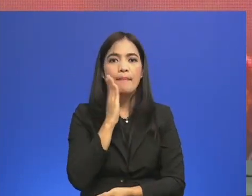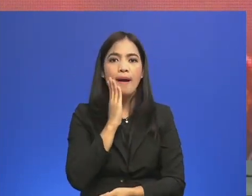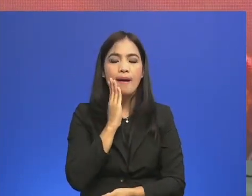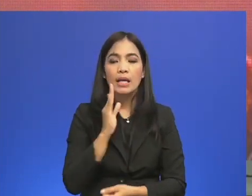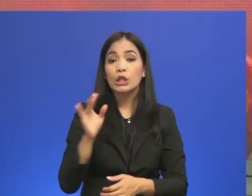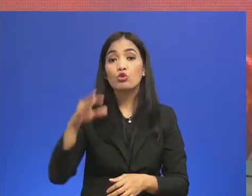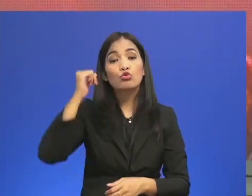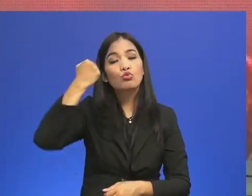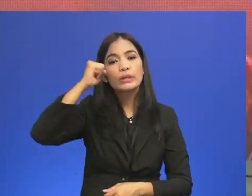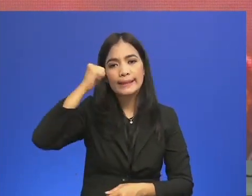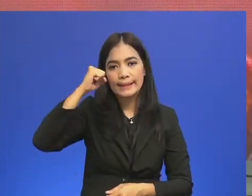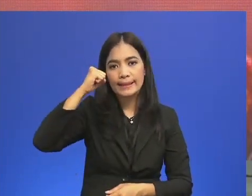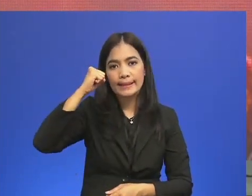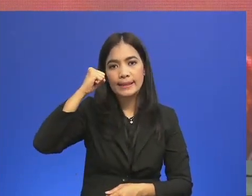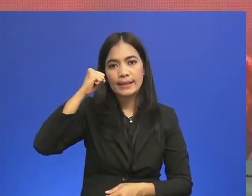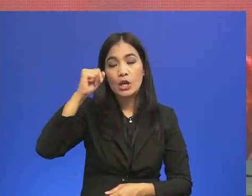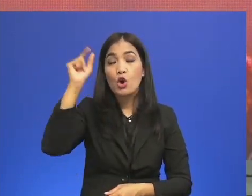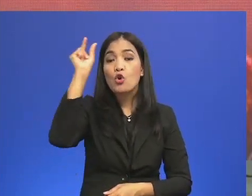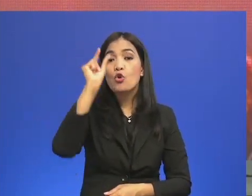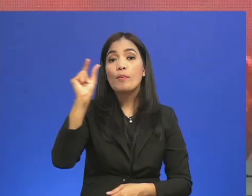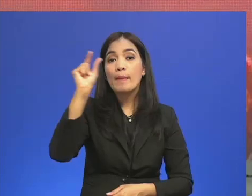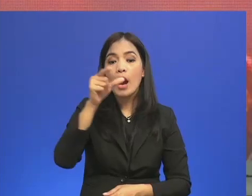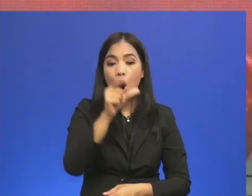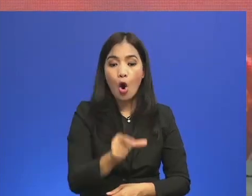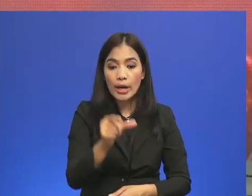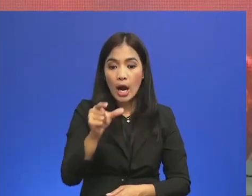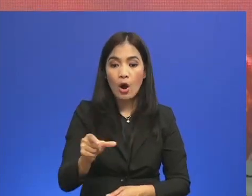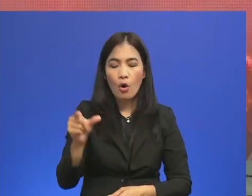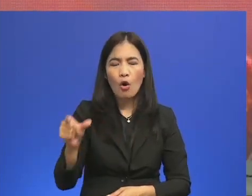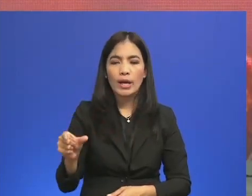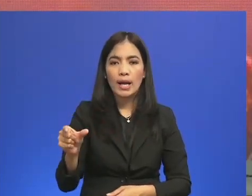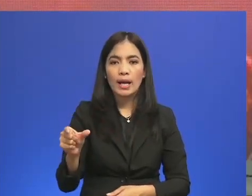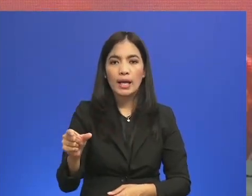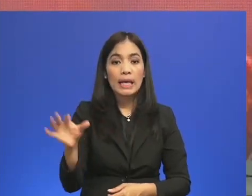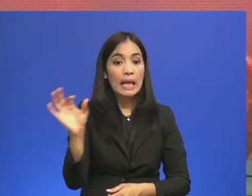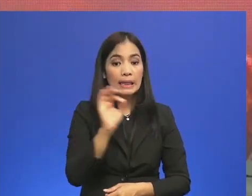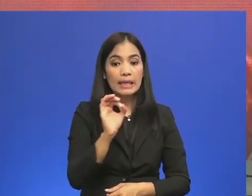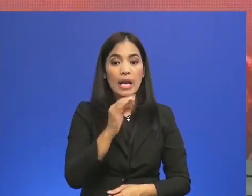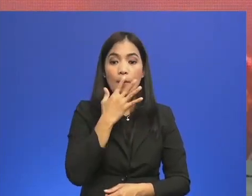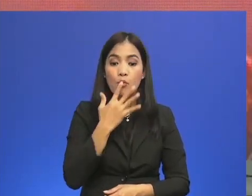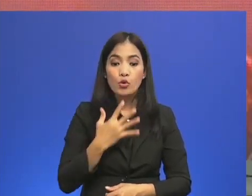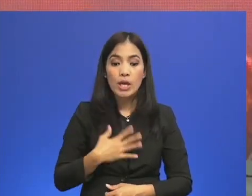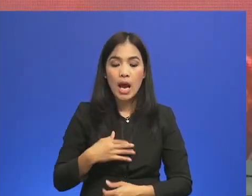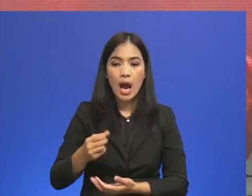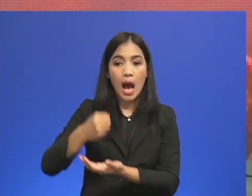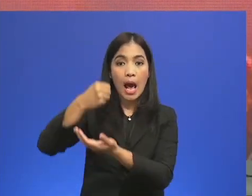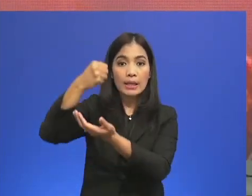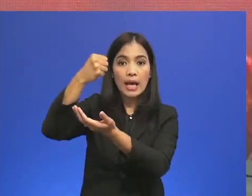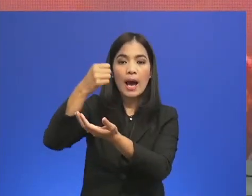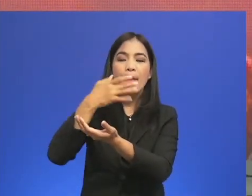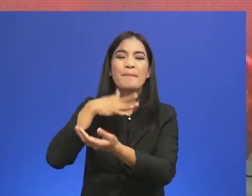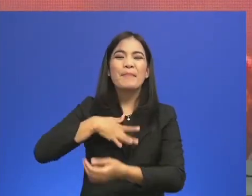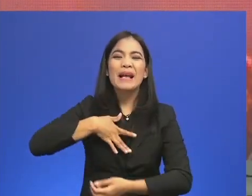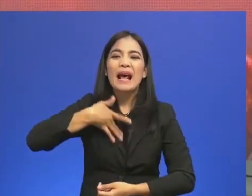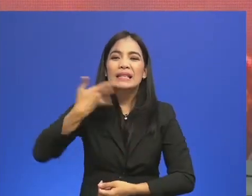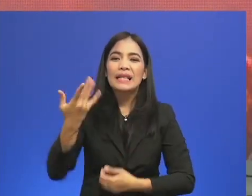saudaraku. Pada umumnya orang-orang yang tidak memiliki harta merasa